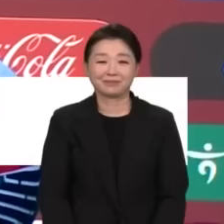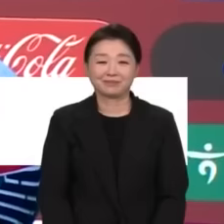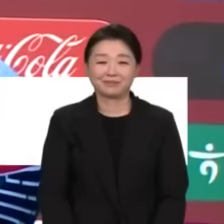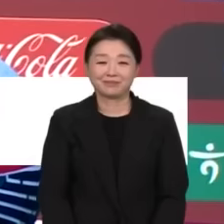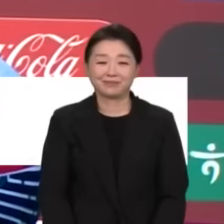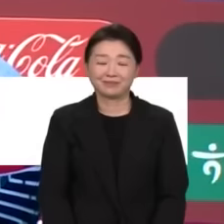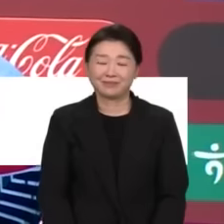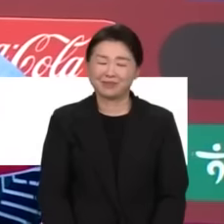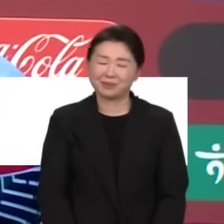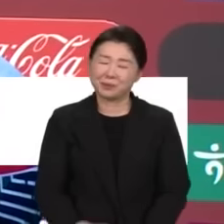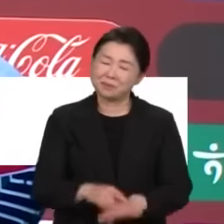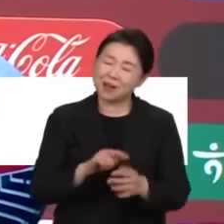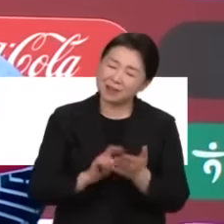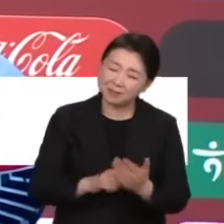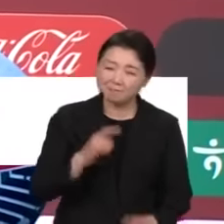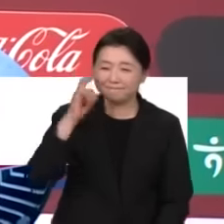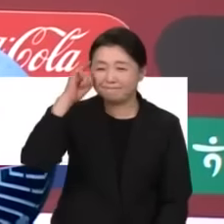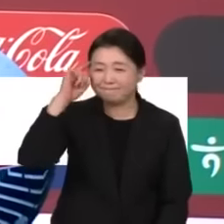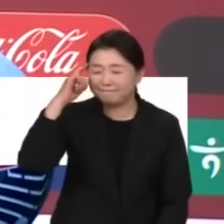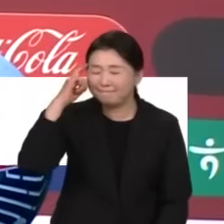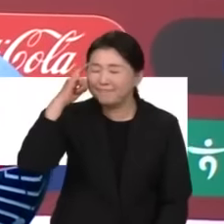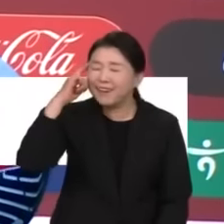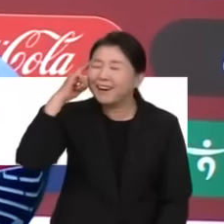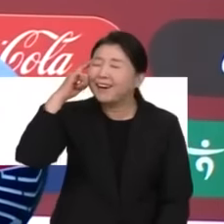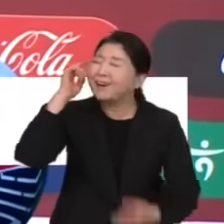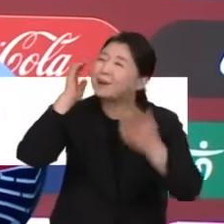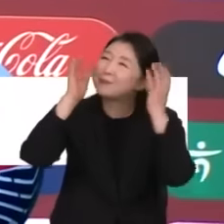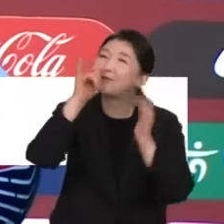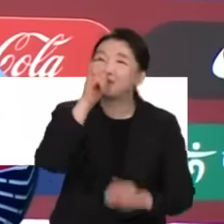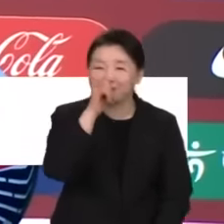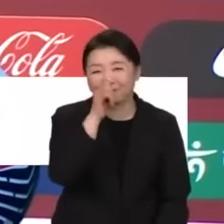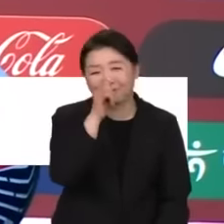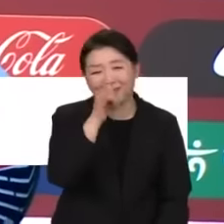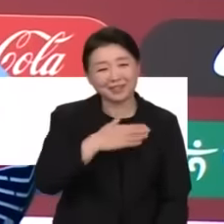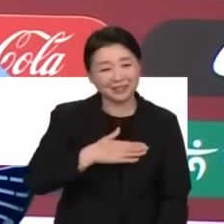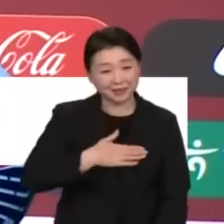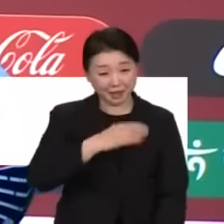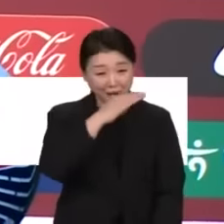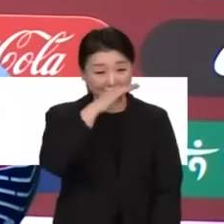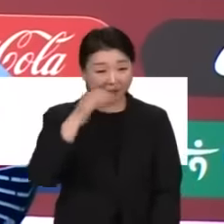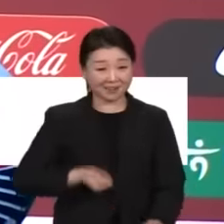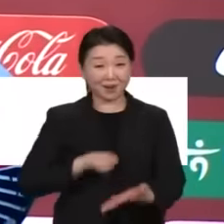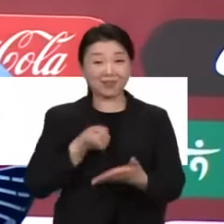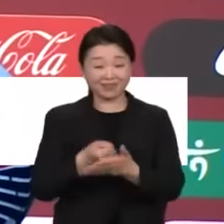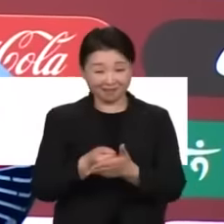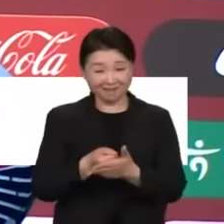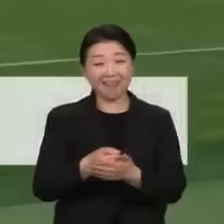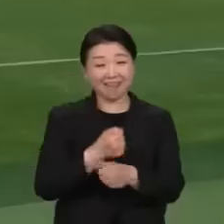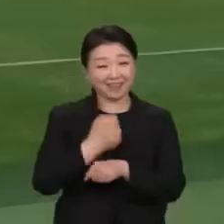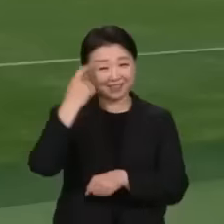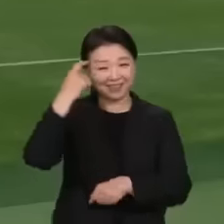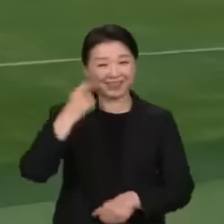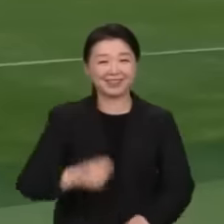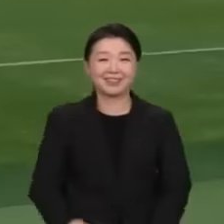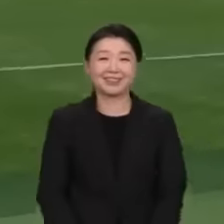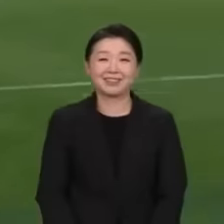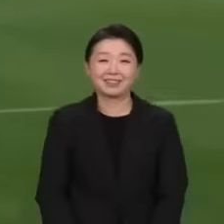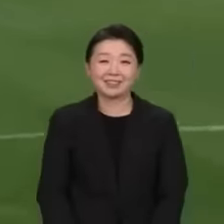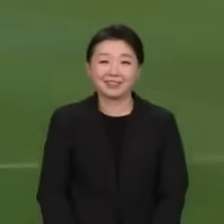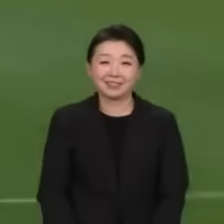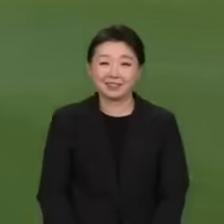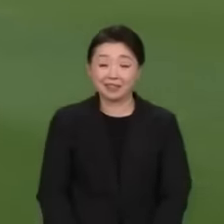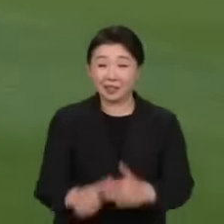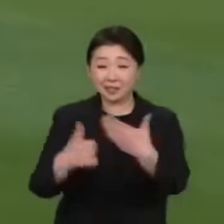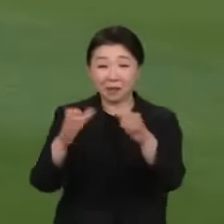많은 신경과 많은 생각들 속에서 제가 올바른 결정을 했다라고 생각을 하고 앞서